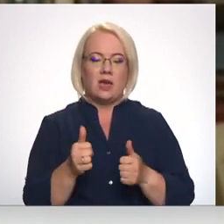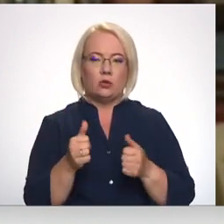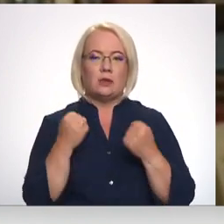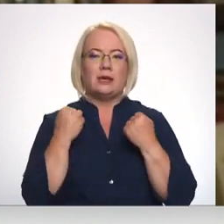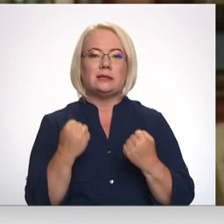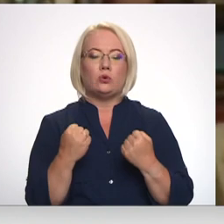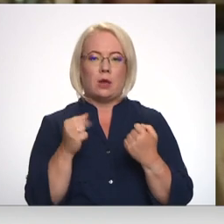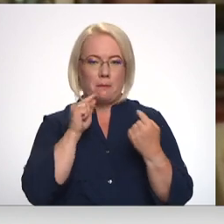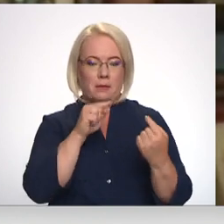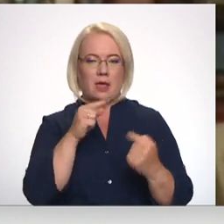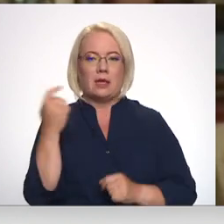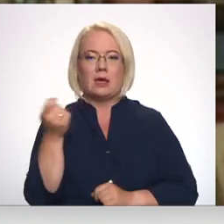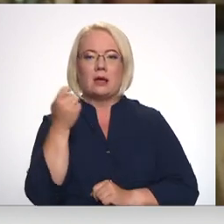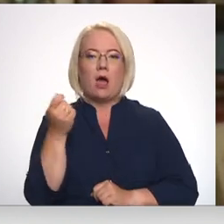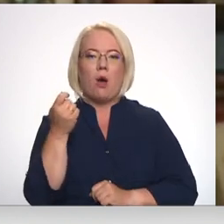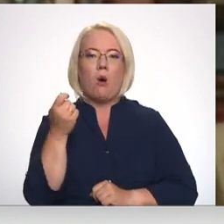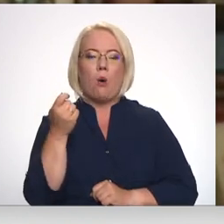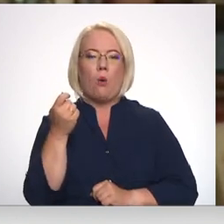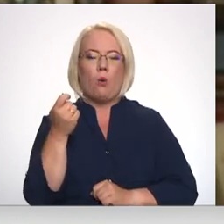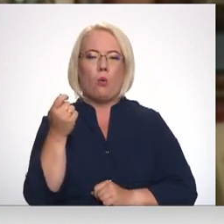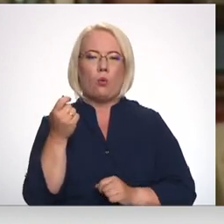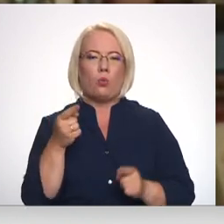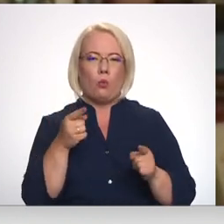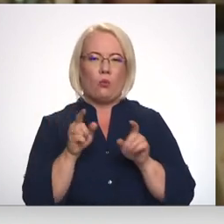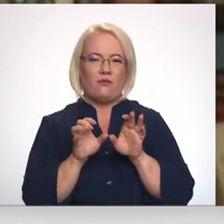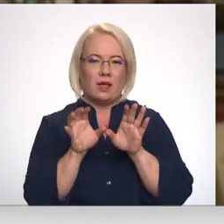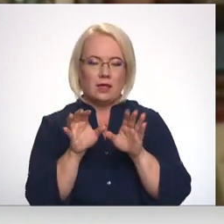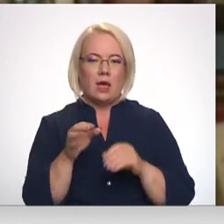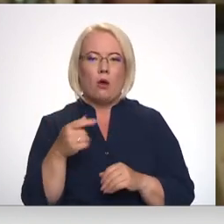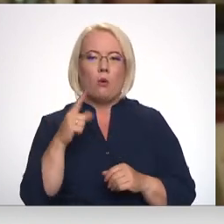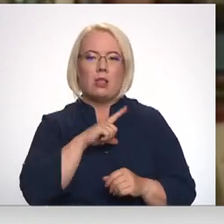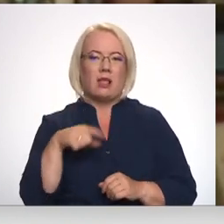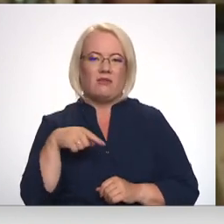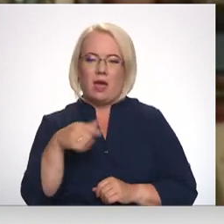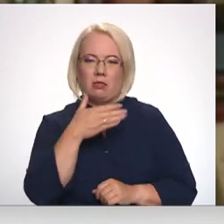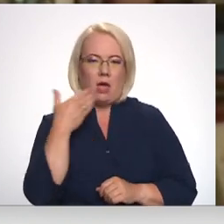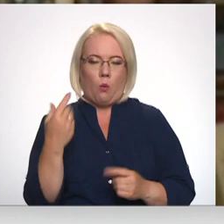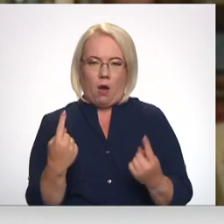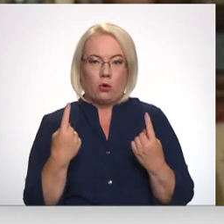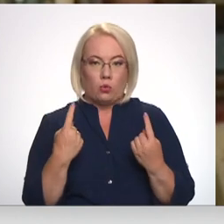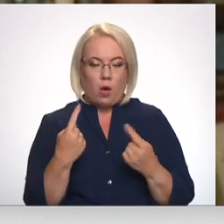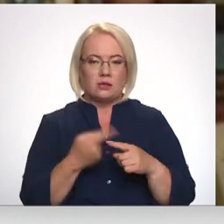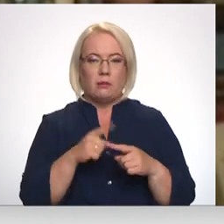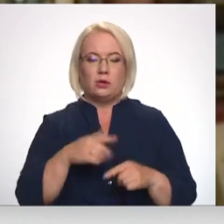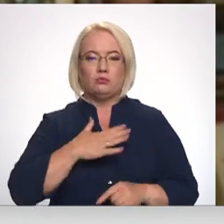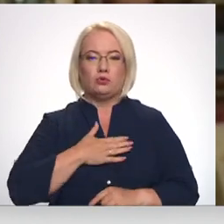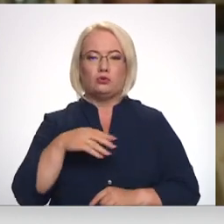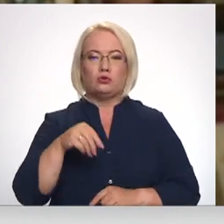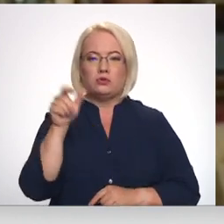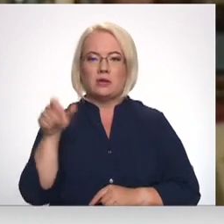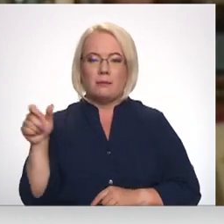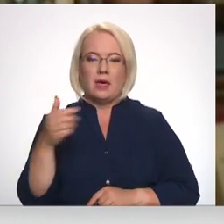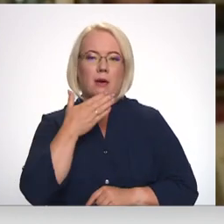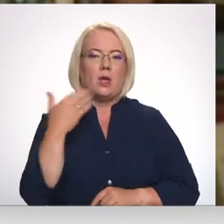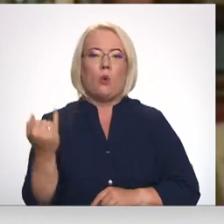izturību pret graudu svilni, kas Latvijā nav aktuāls. Līdz ar to arī mūsu zemniekiem nav nekāda